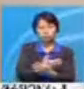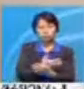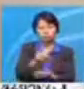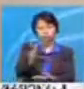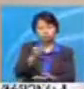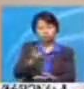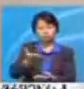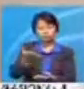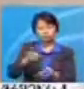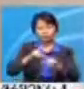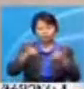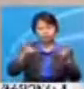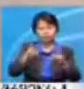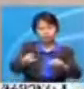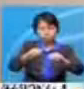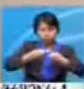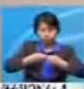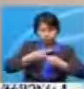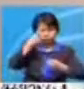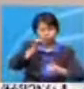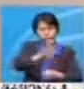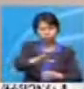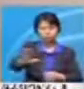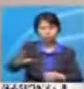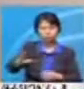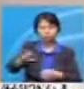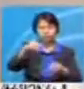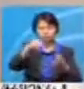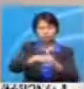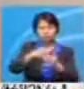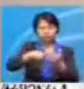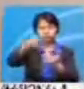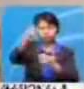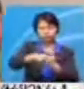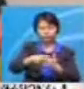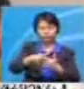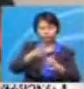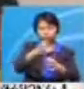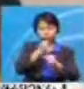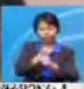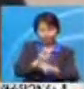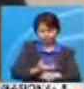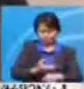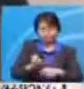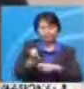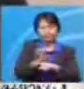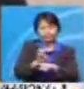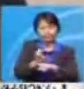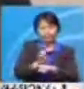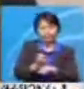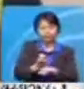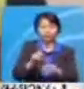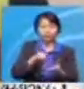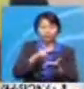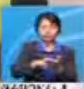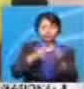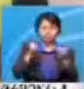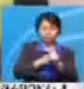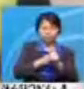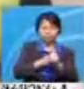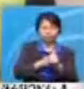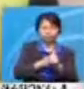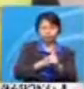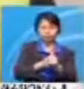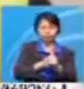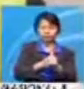something different lah yang ditawarkan kepada mereka yang berada dalam program ini. Then this is the first big race dan